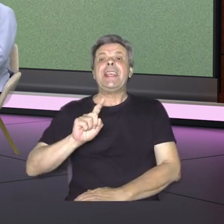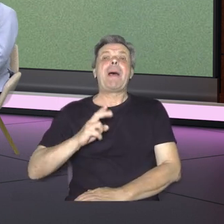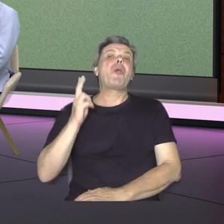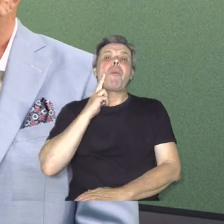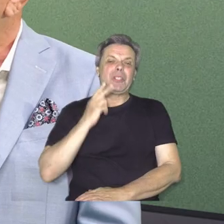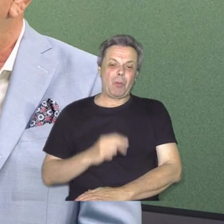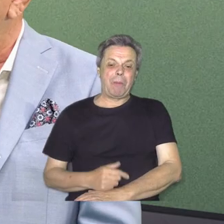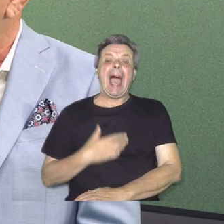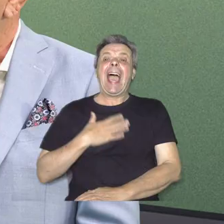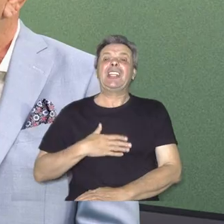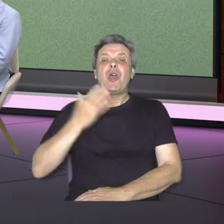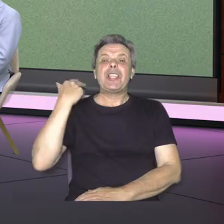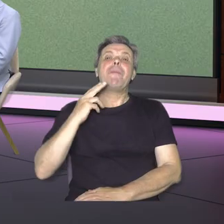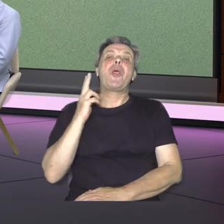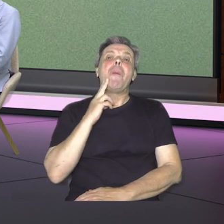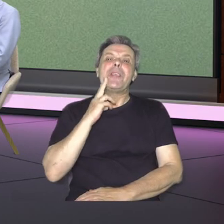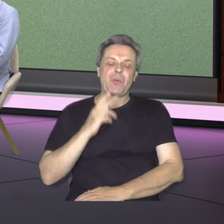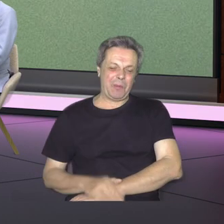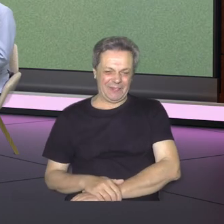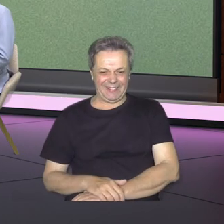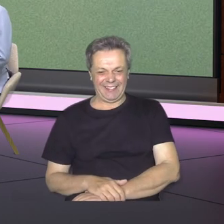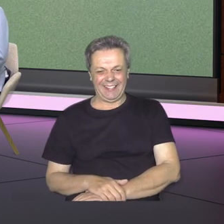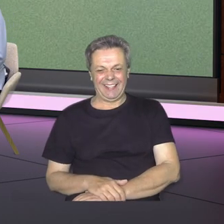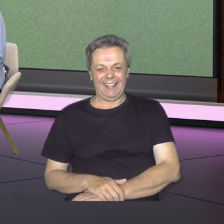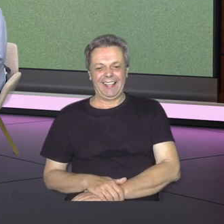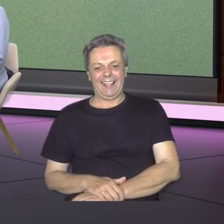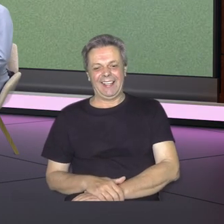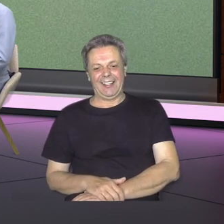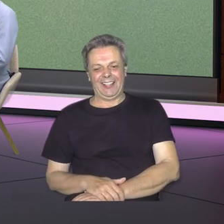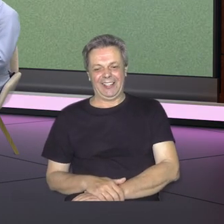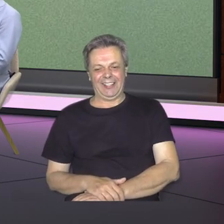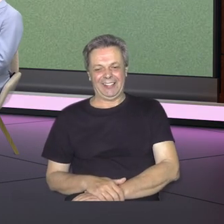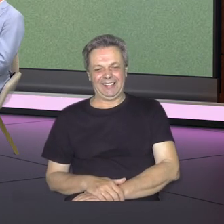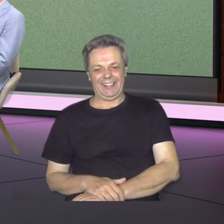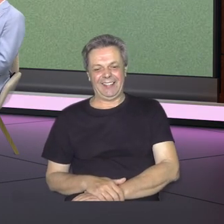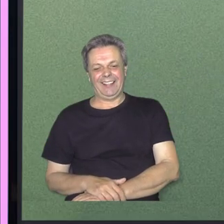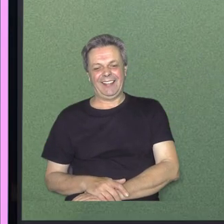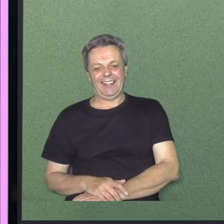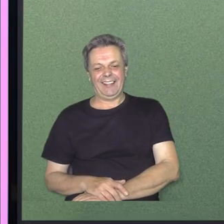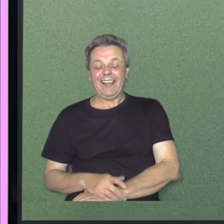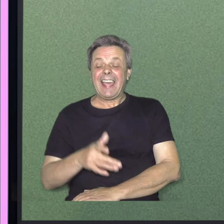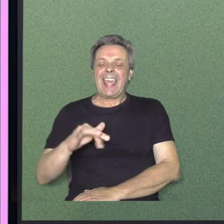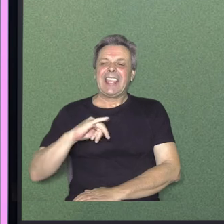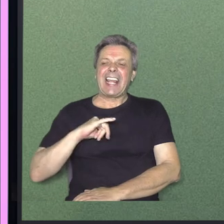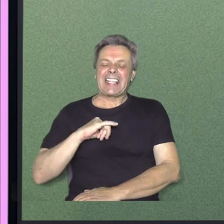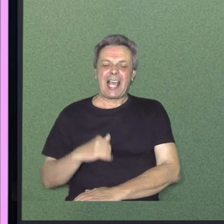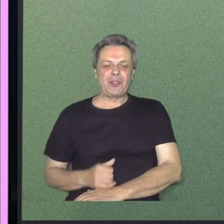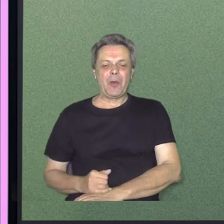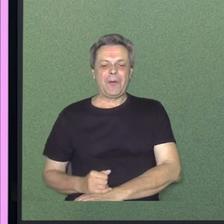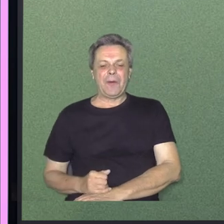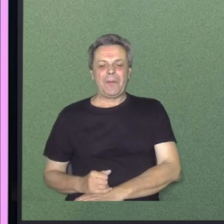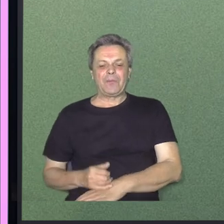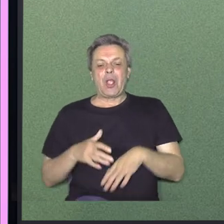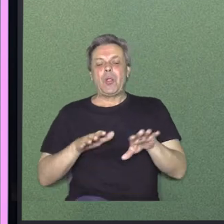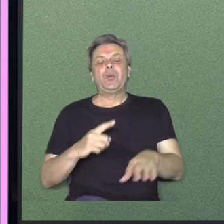nisam bio. I zanima vas? Biskup nisam bio. Pa možete za Martinje. Ne, ali interesantno,